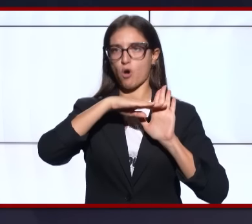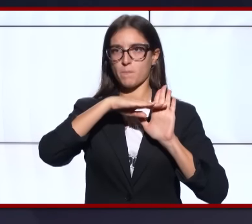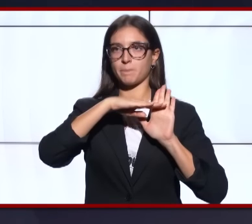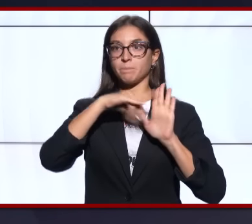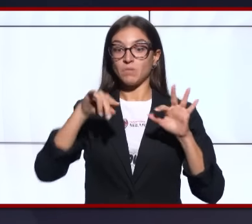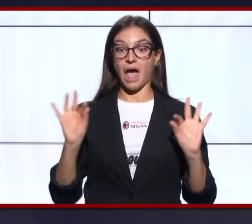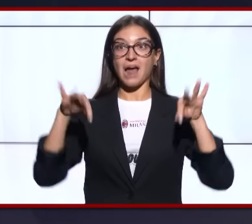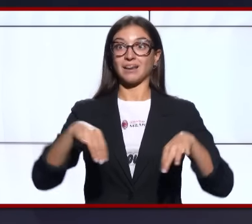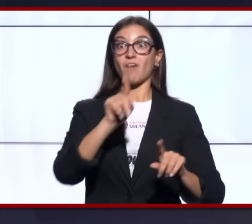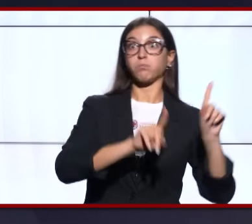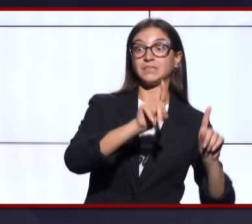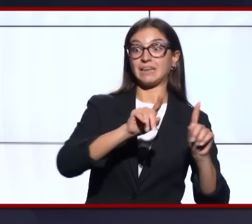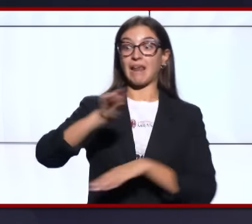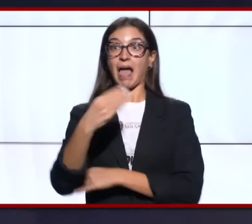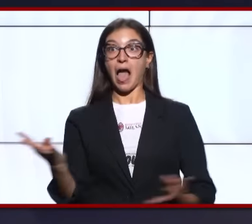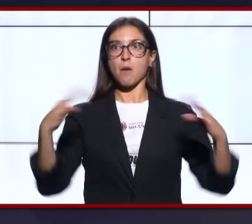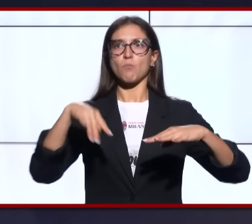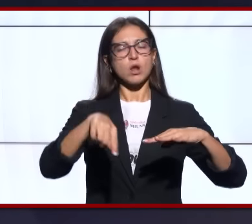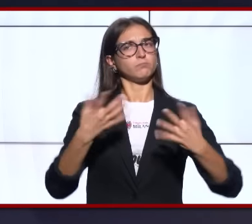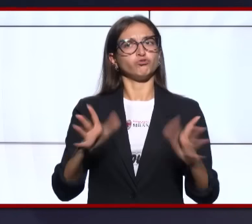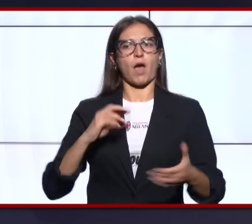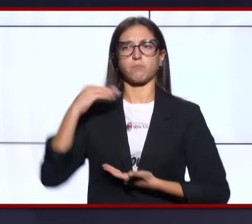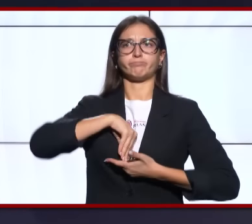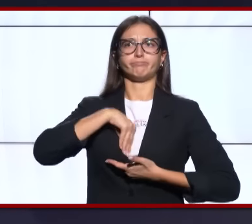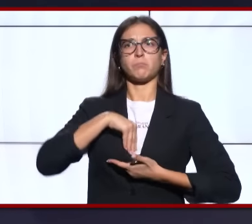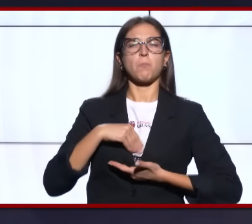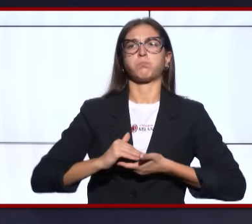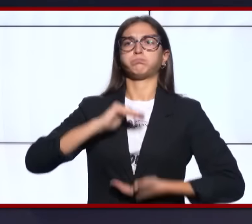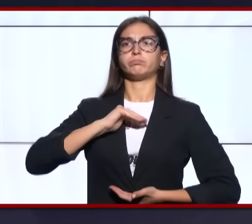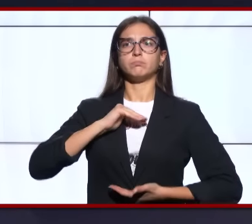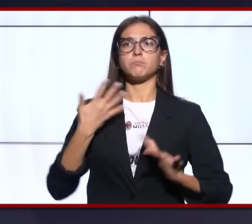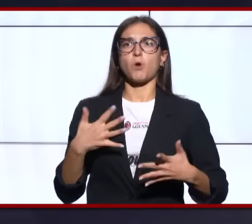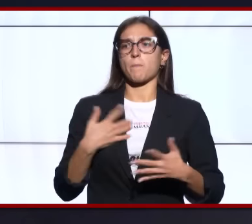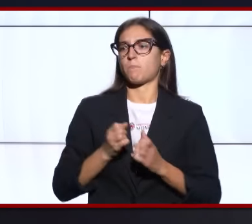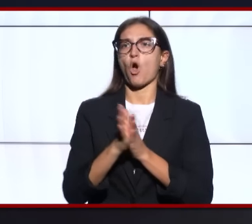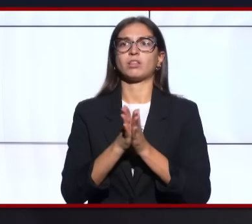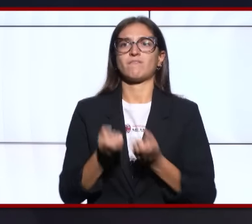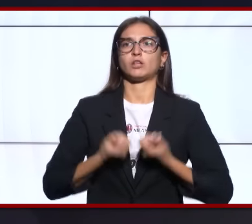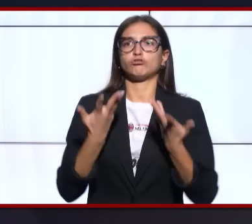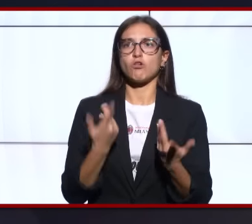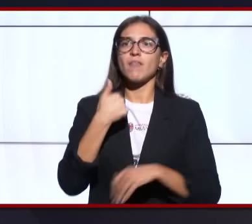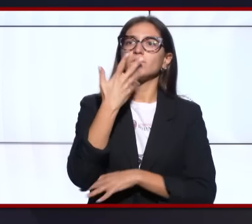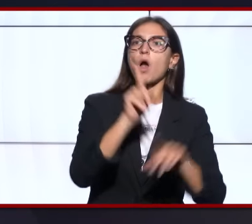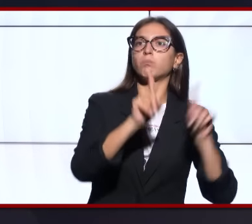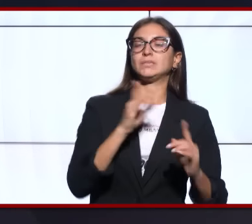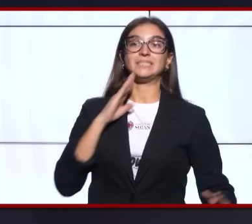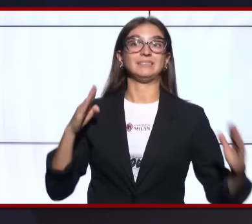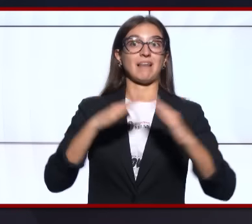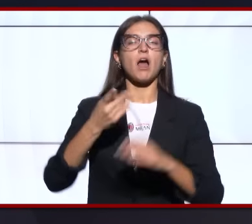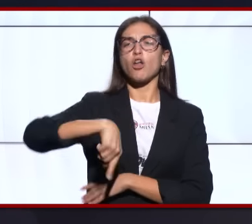eh motivatissimo per per affrontare le nostre squadre Eh ma anche noi siamo